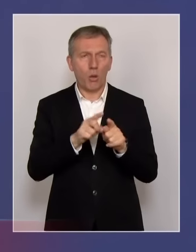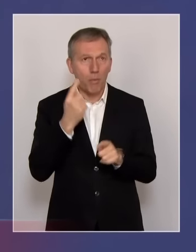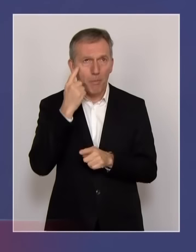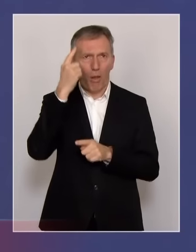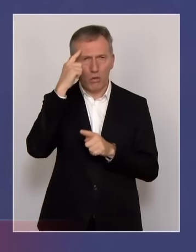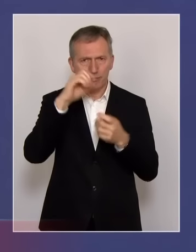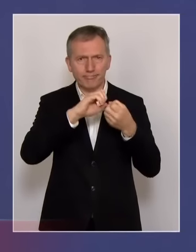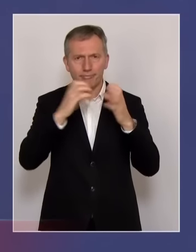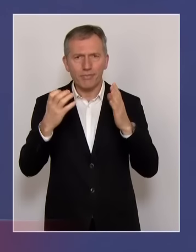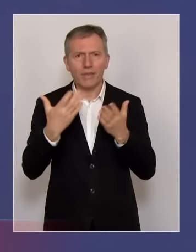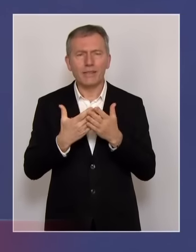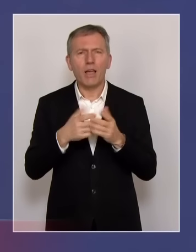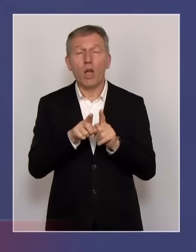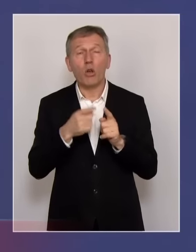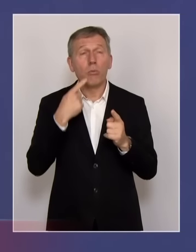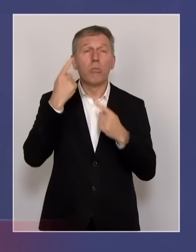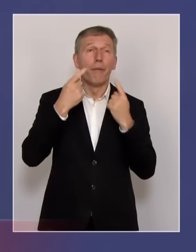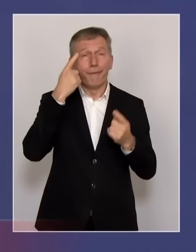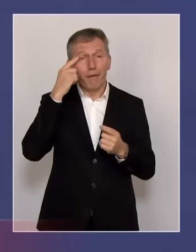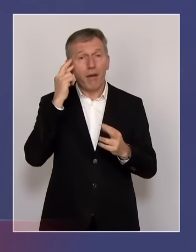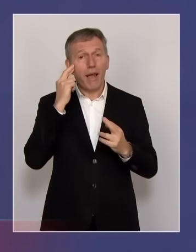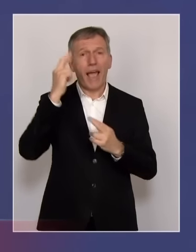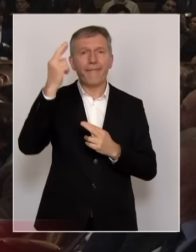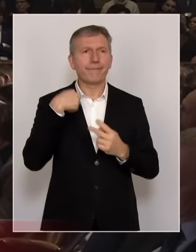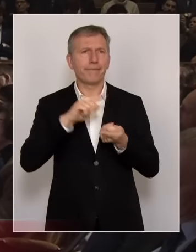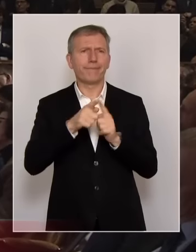ce n'est pas une forme de lubie de moderniste